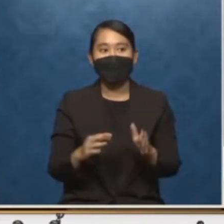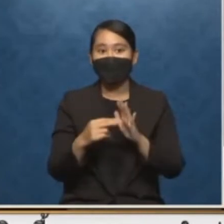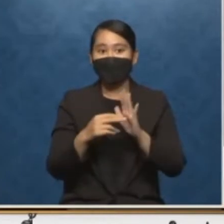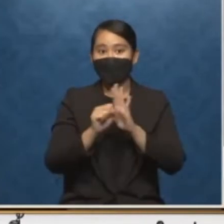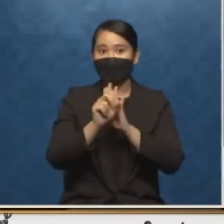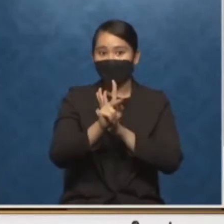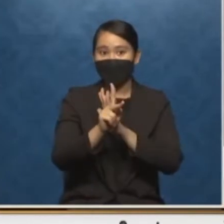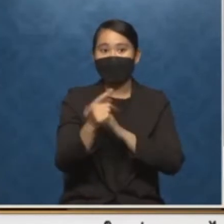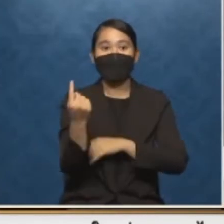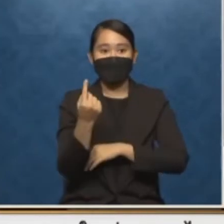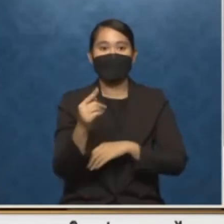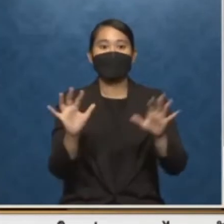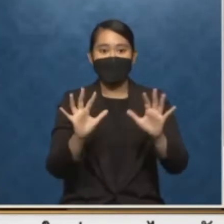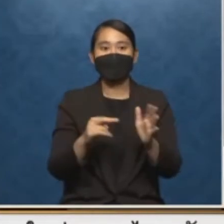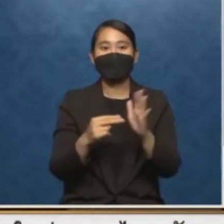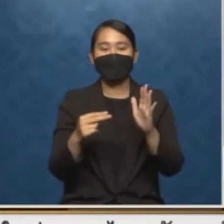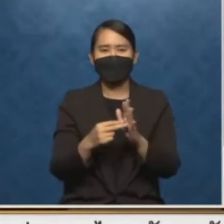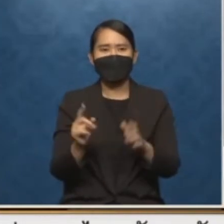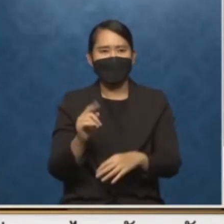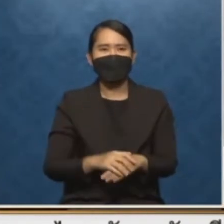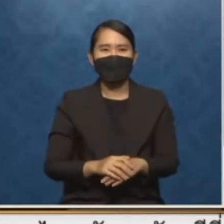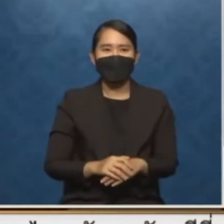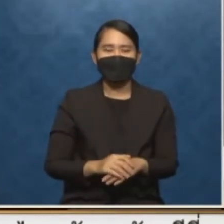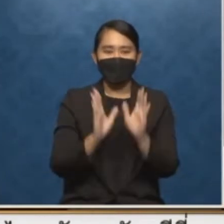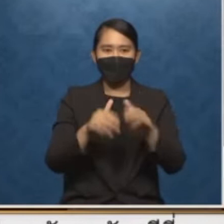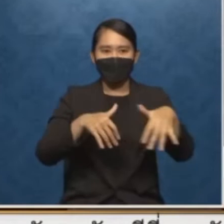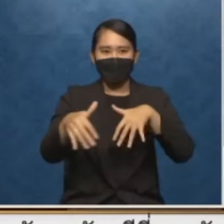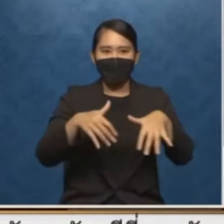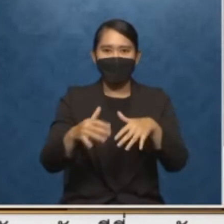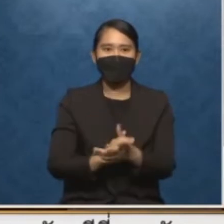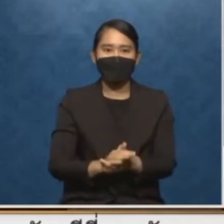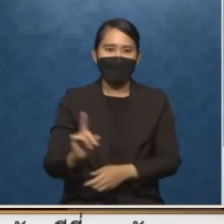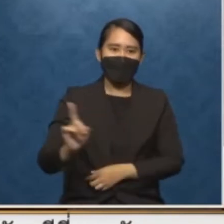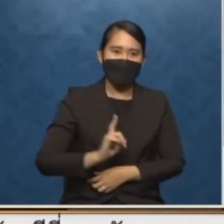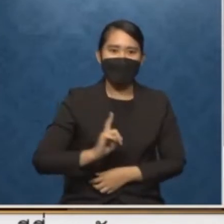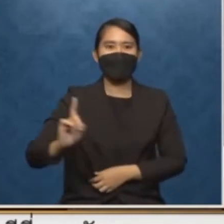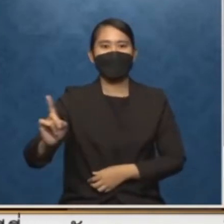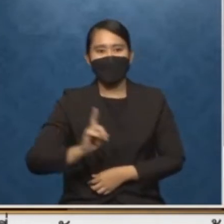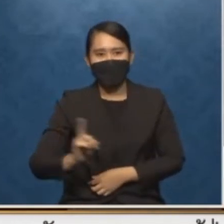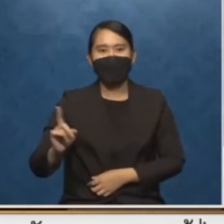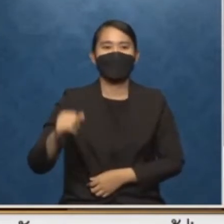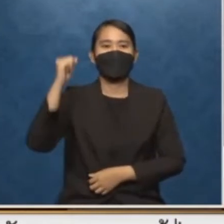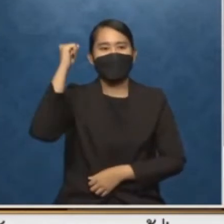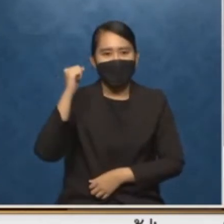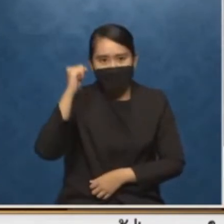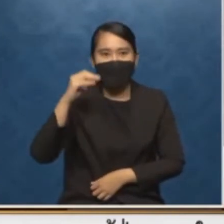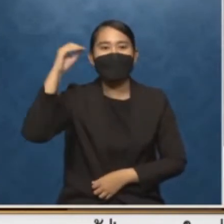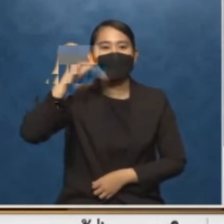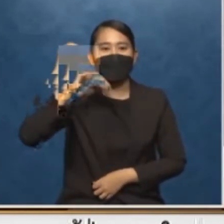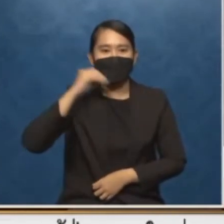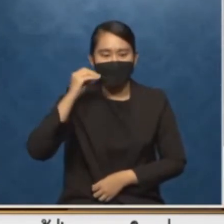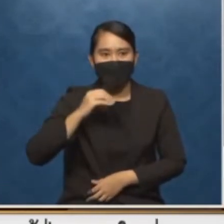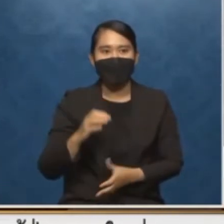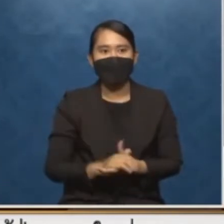งแต่ว่าสกลนครนี่ต้องเที่ยวมาเรียนเวลาแม่เวลาเทคนิคใหญ่ในตัวเมืองนี่ขึ้นโหนรถมาทุกวันเ